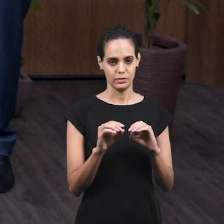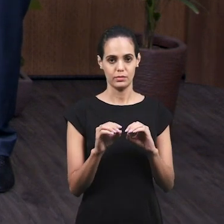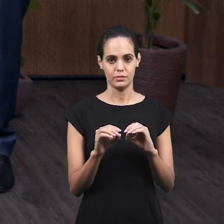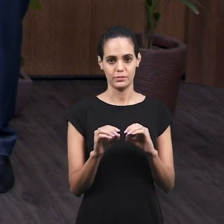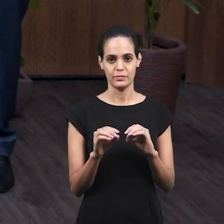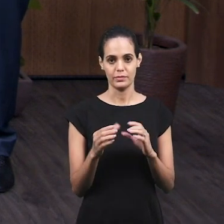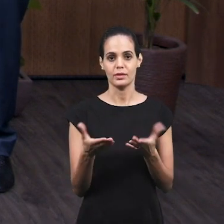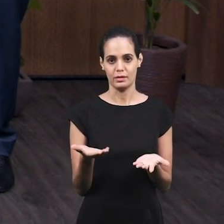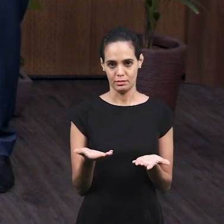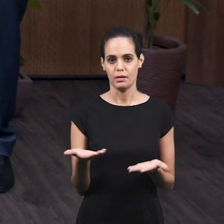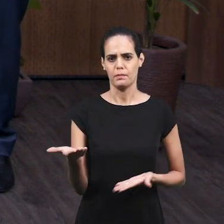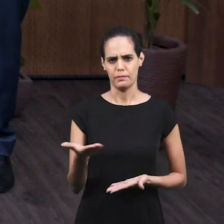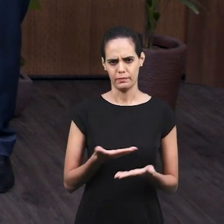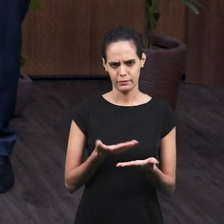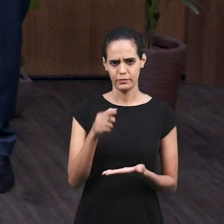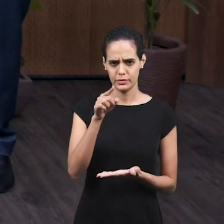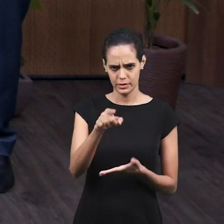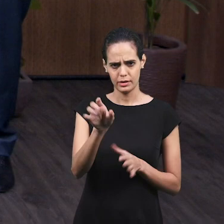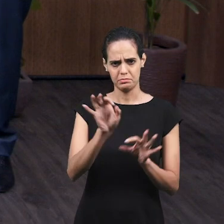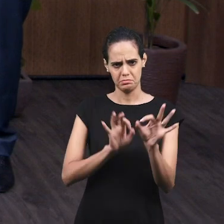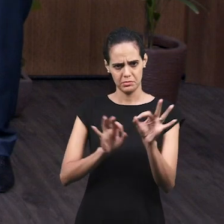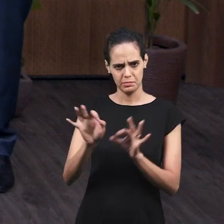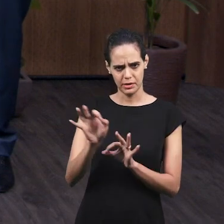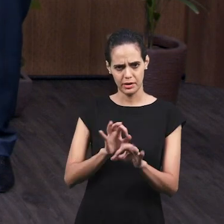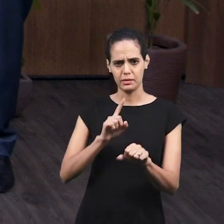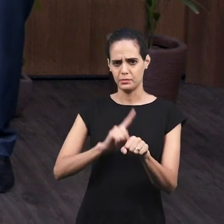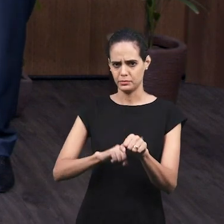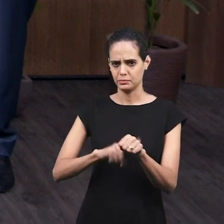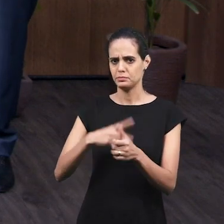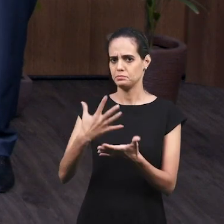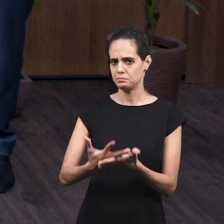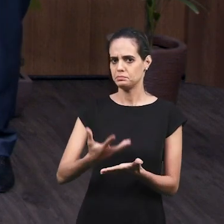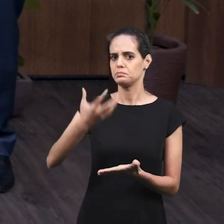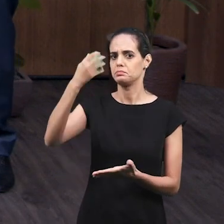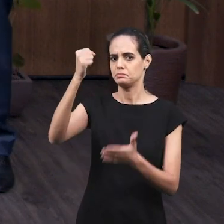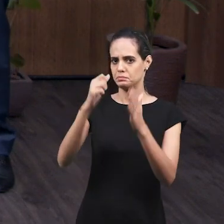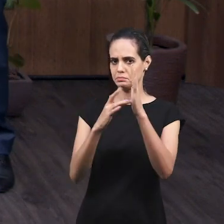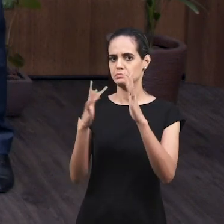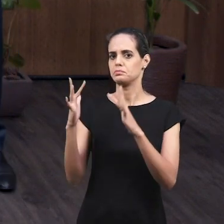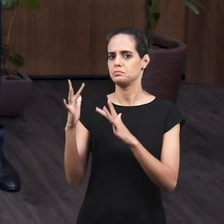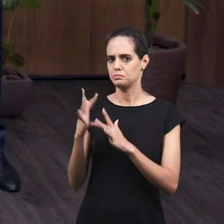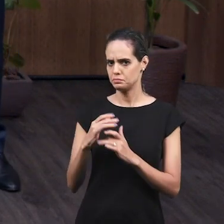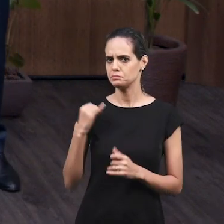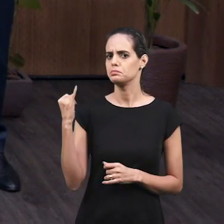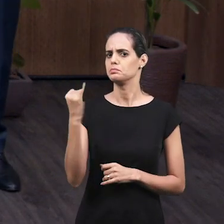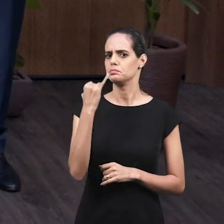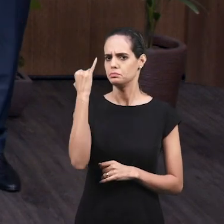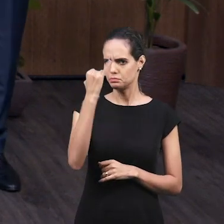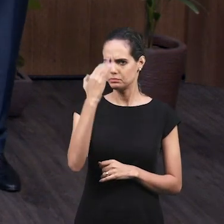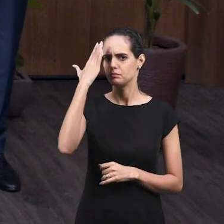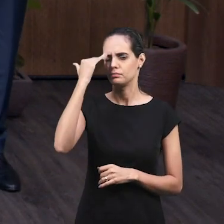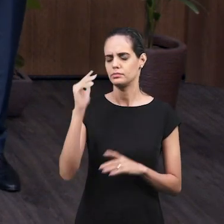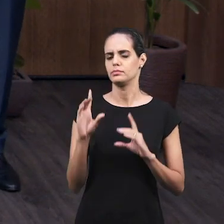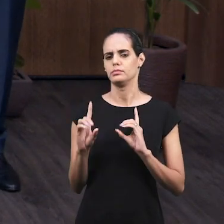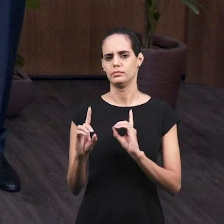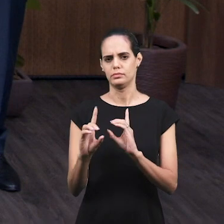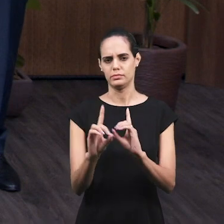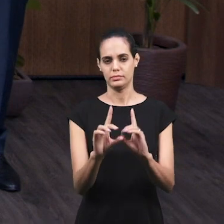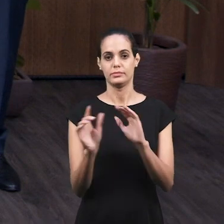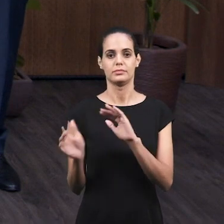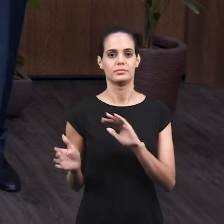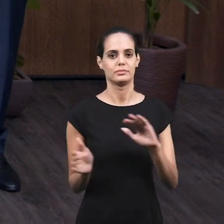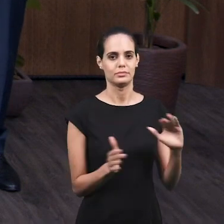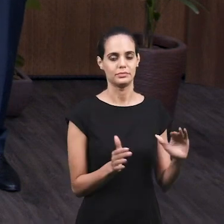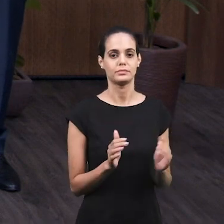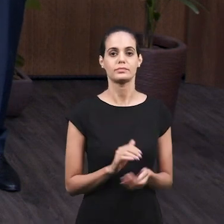de préparation pour l'enlèvement de l'Église, cette séquence doctrinaire est fondamentale, très